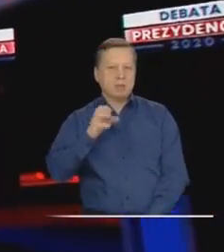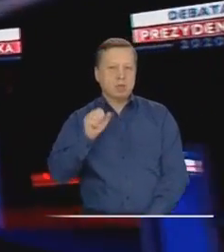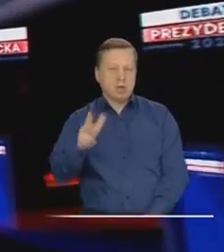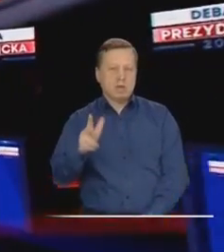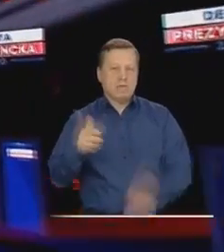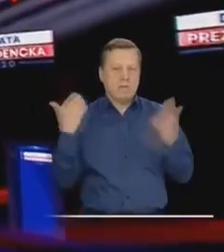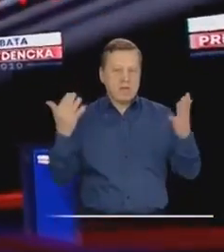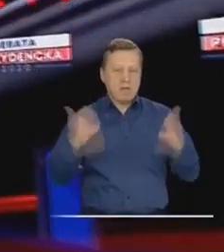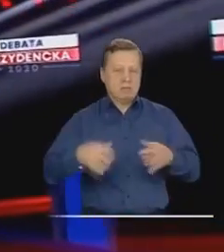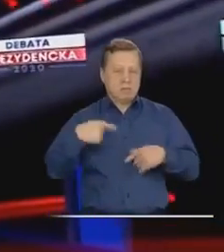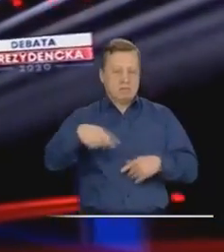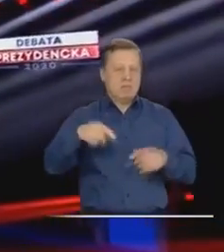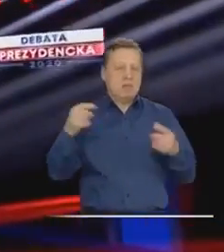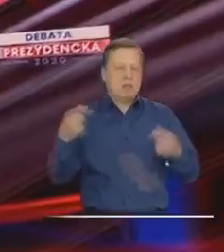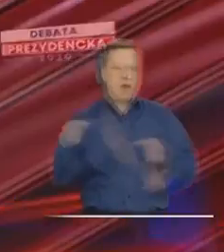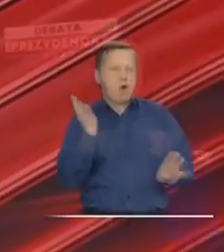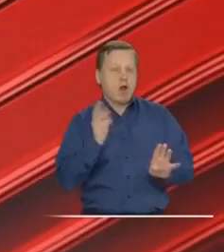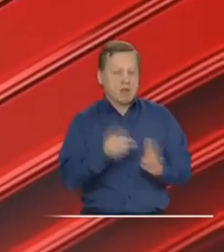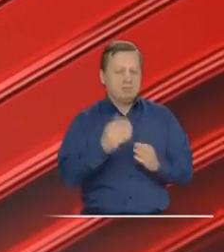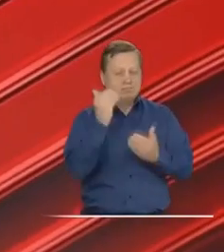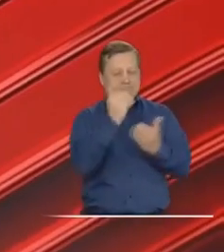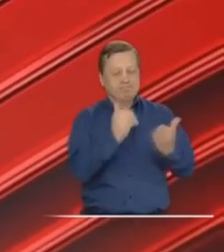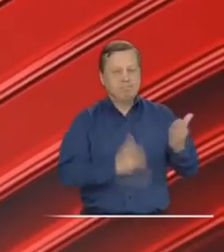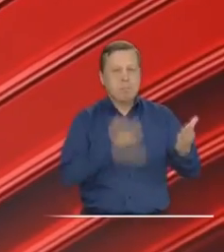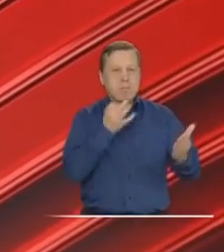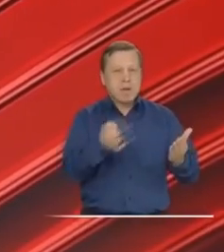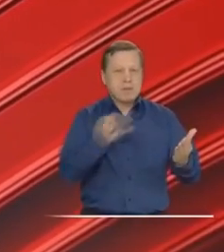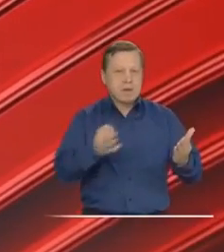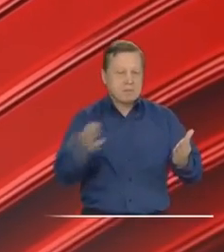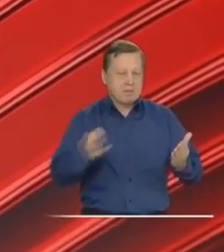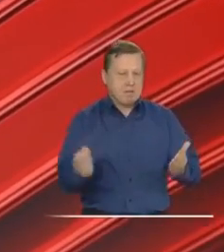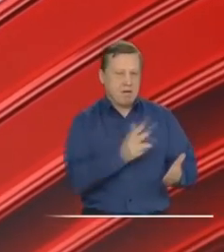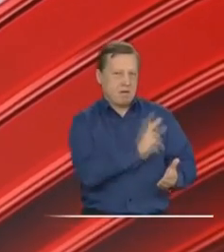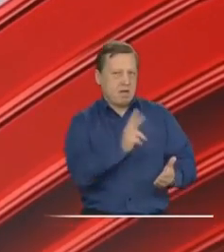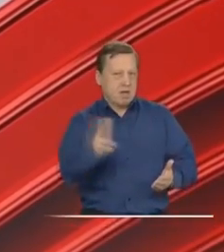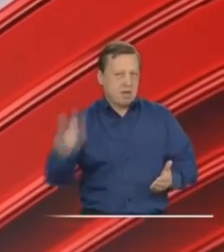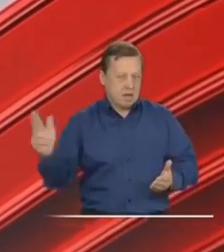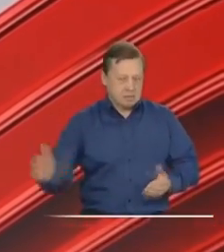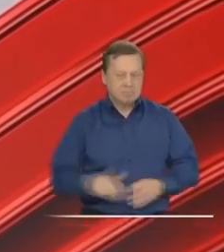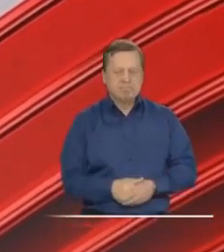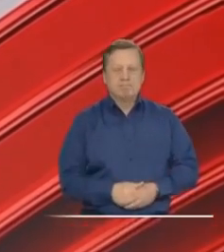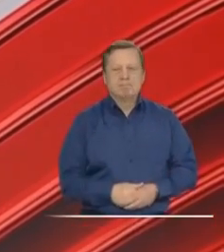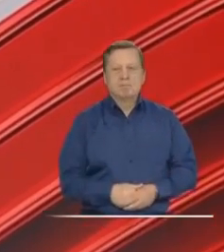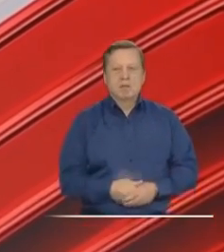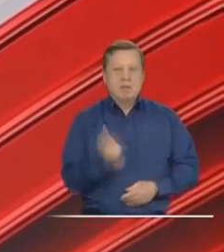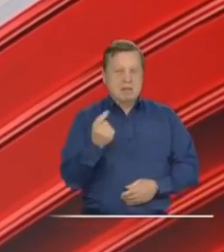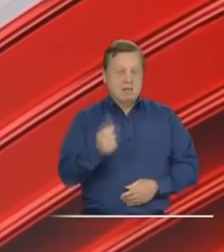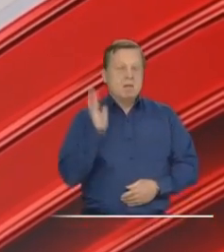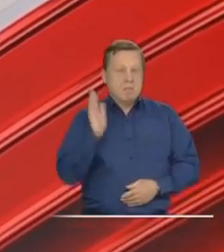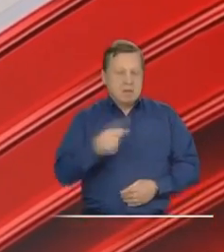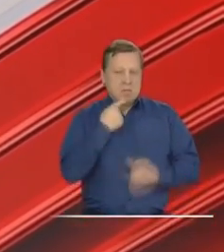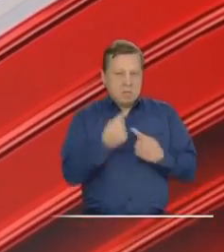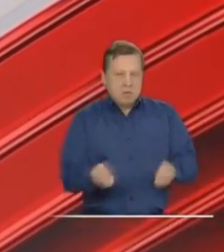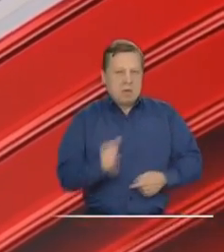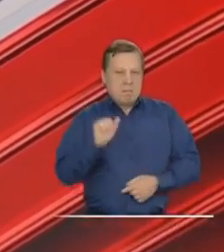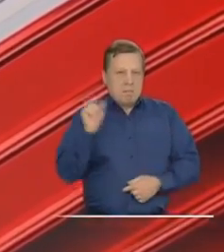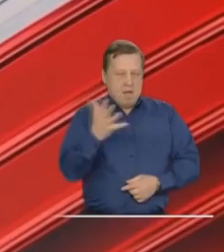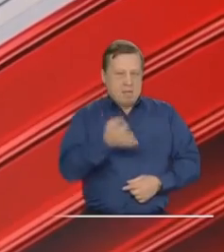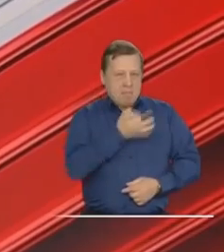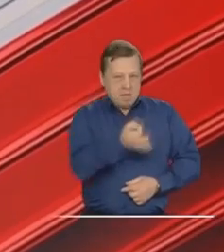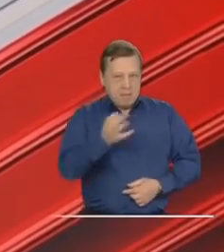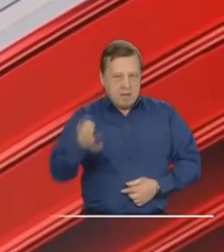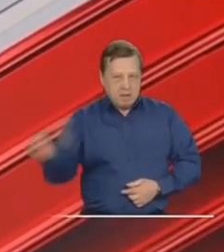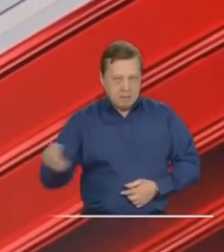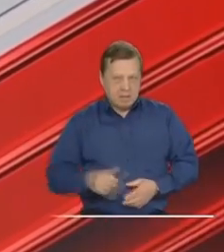debata prezydencka zasady debaty przedstawił prowadzący pan michał adamczyk za chwilę słyszą państwo 5 pytań w